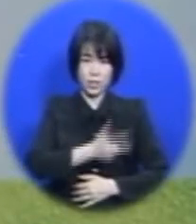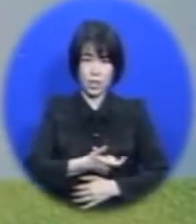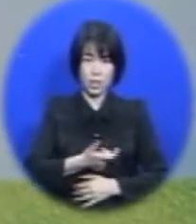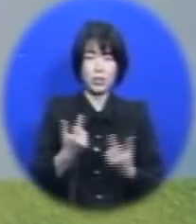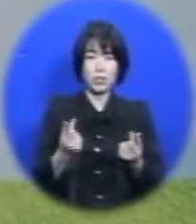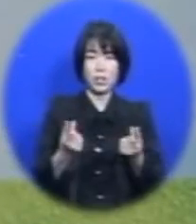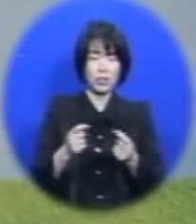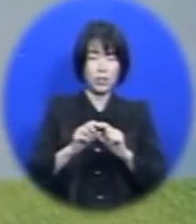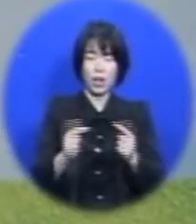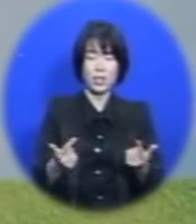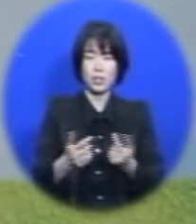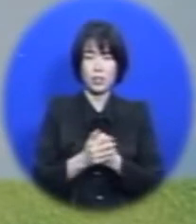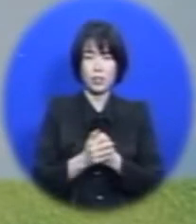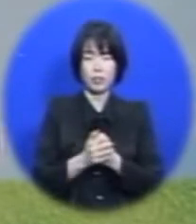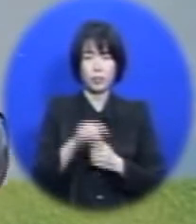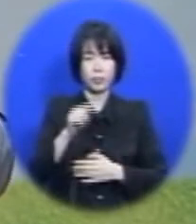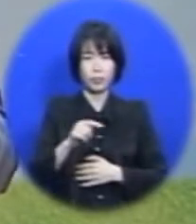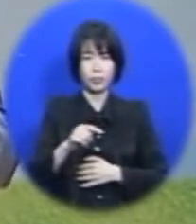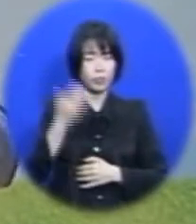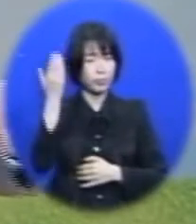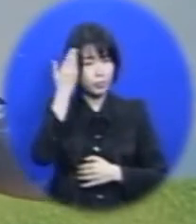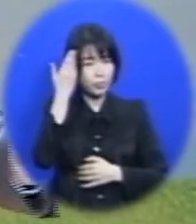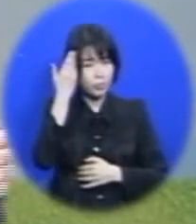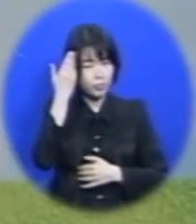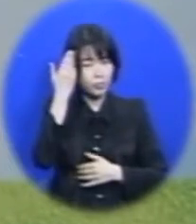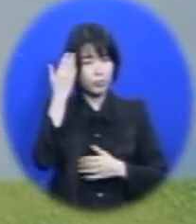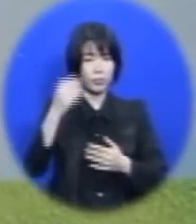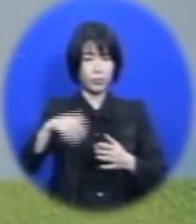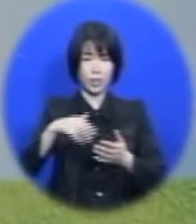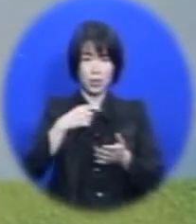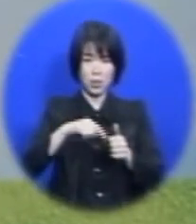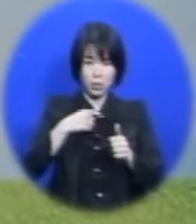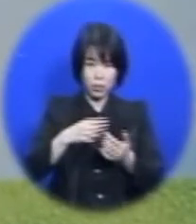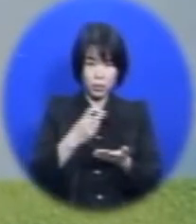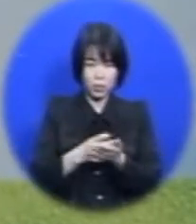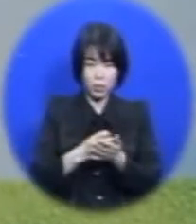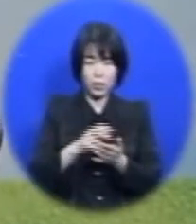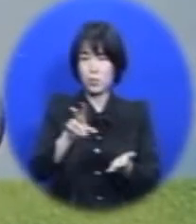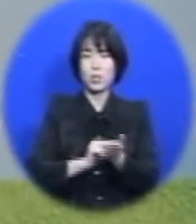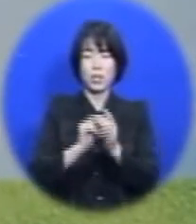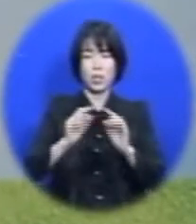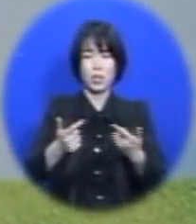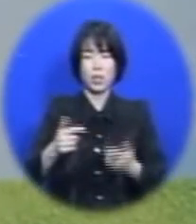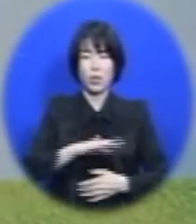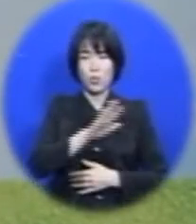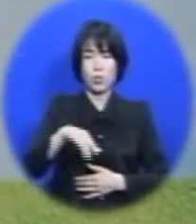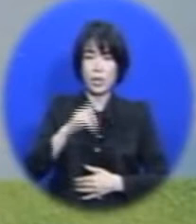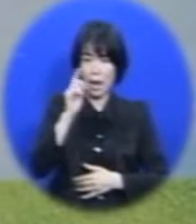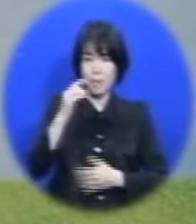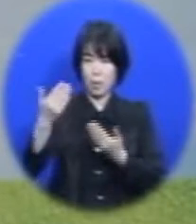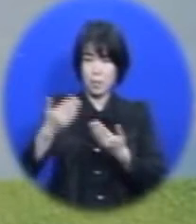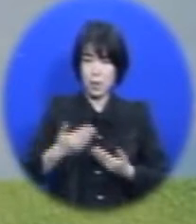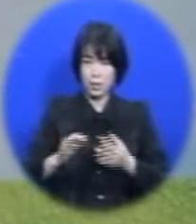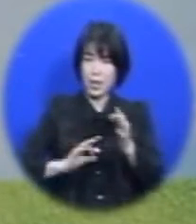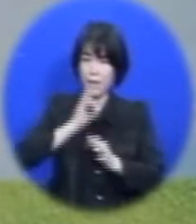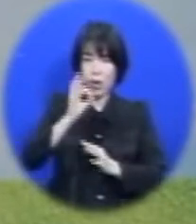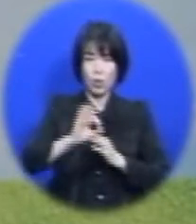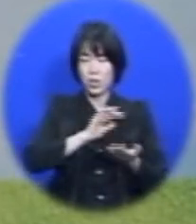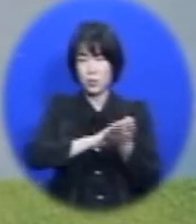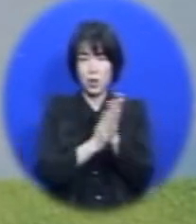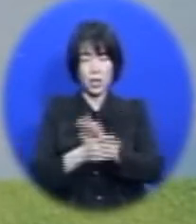아닙니다. 이건 지식이나 교리 문제가 아니에요. 우리가 한번 받으면 그냥 영원히